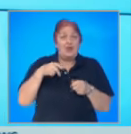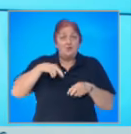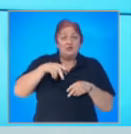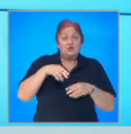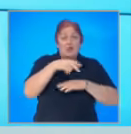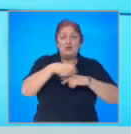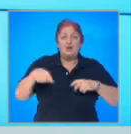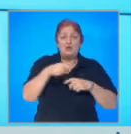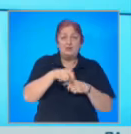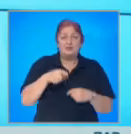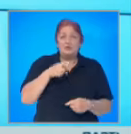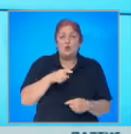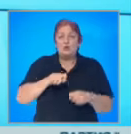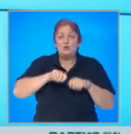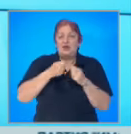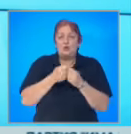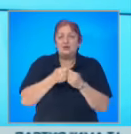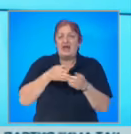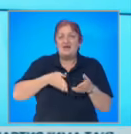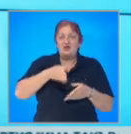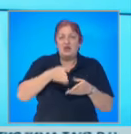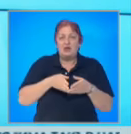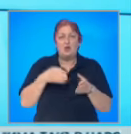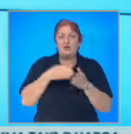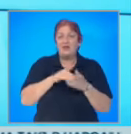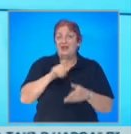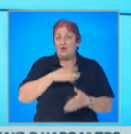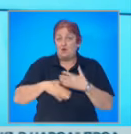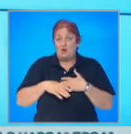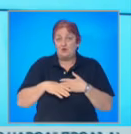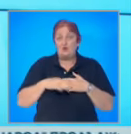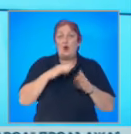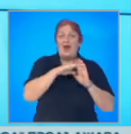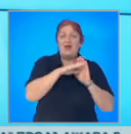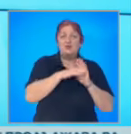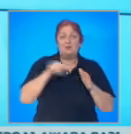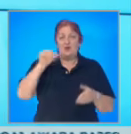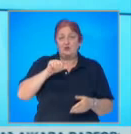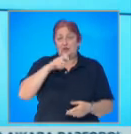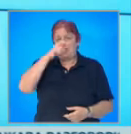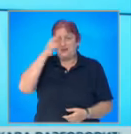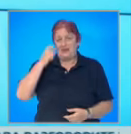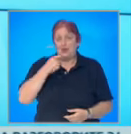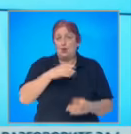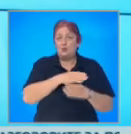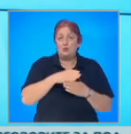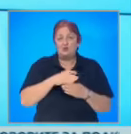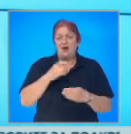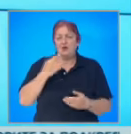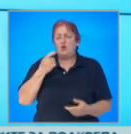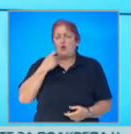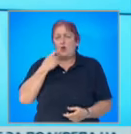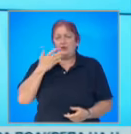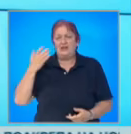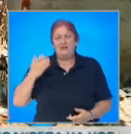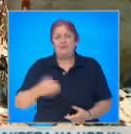Протестиращите пресичаха пешеходната пътека, с което затрудниха движението. Причина за недоволството е режим на водата през лятото, който продължава